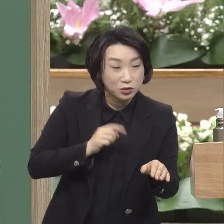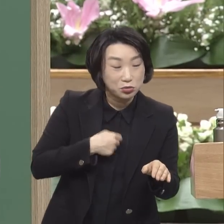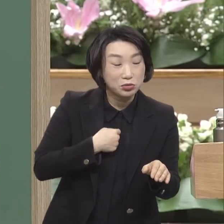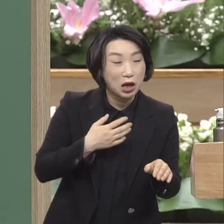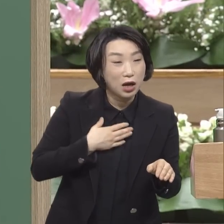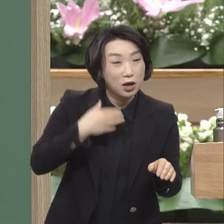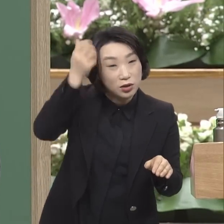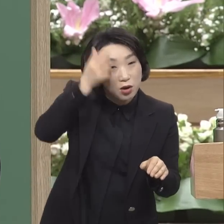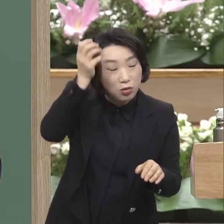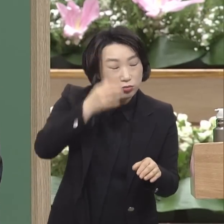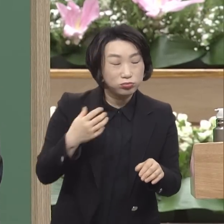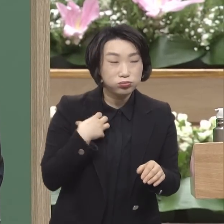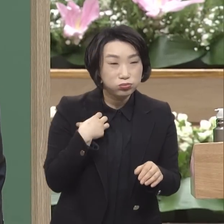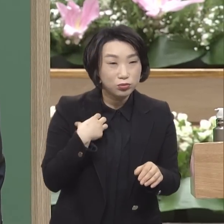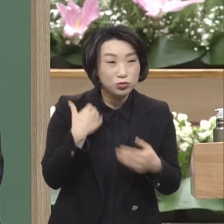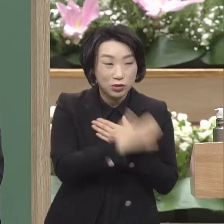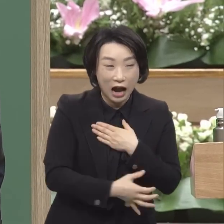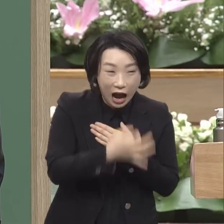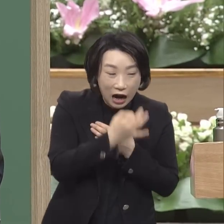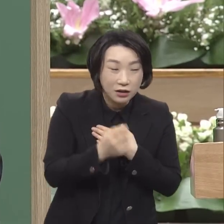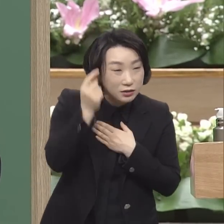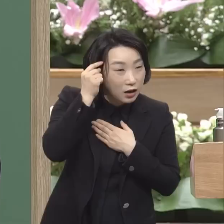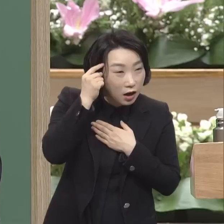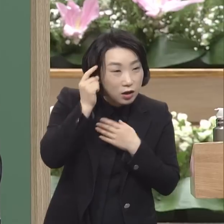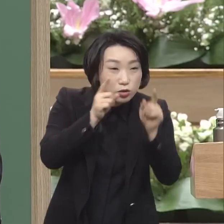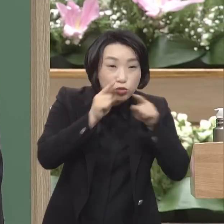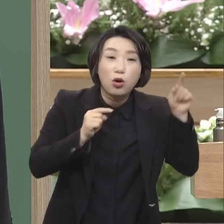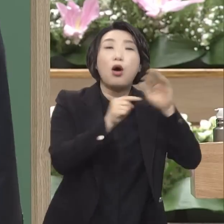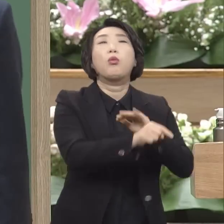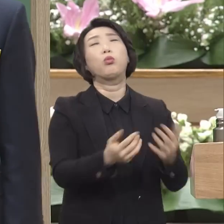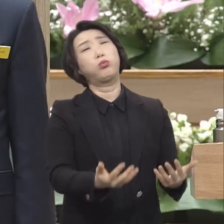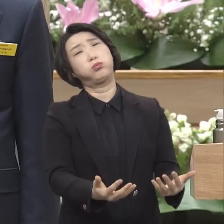맡아서 육신의 정욕으로 소욕으로 지옥 보내니?